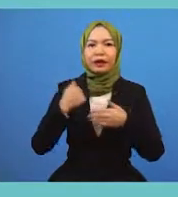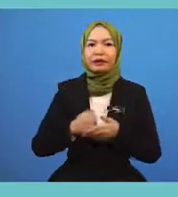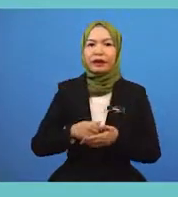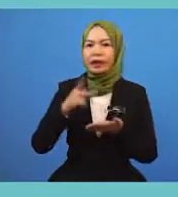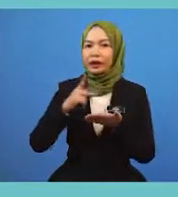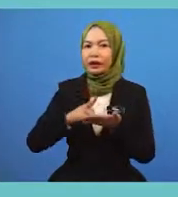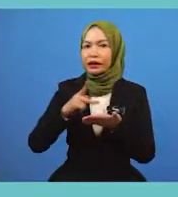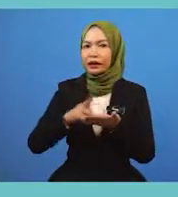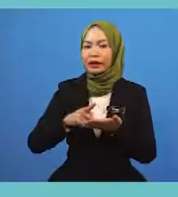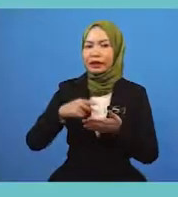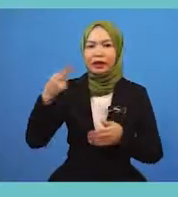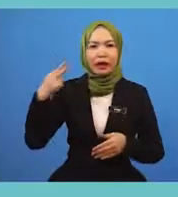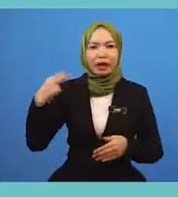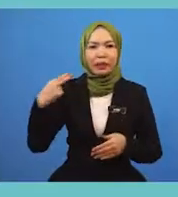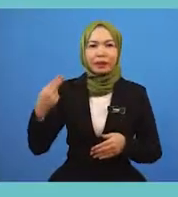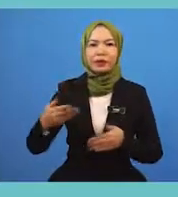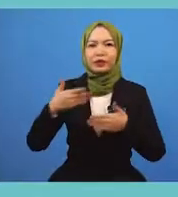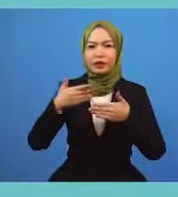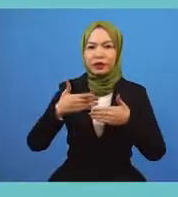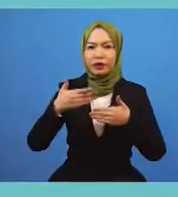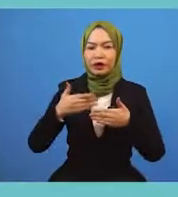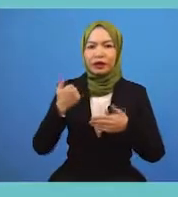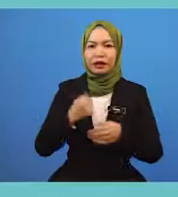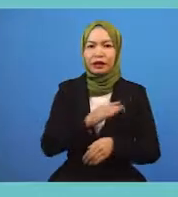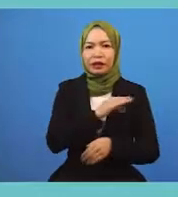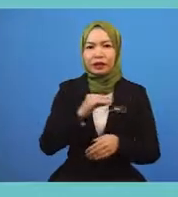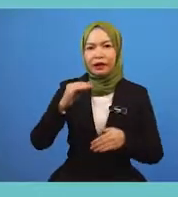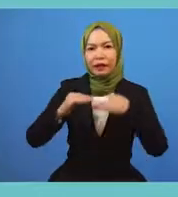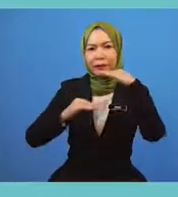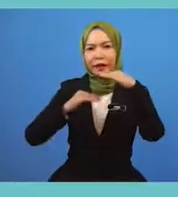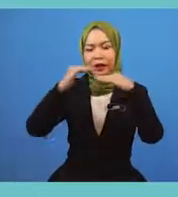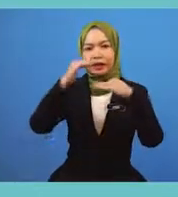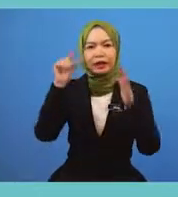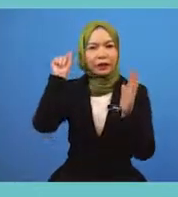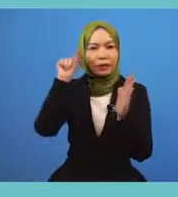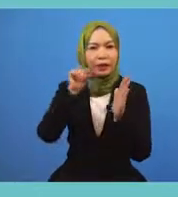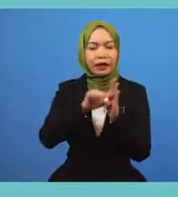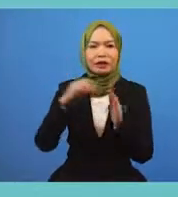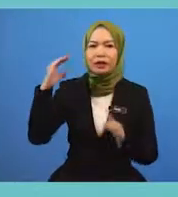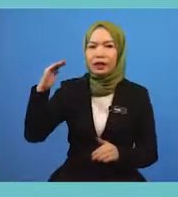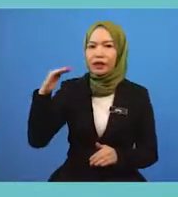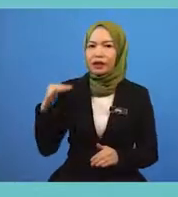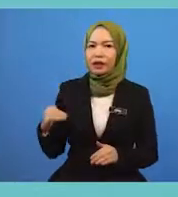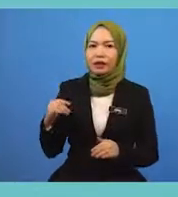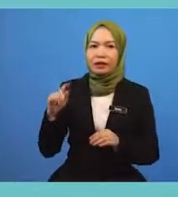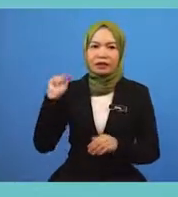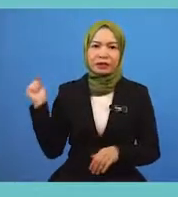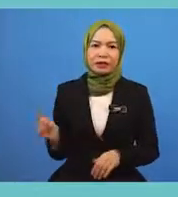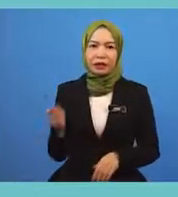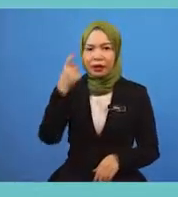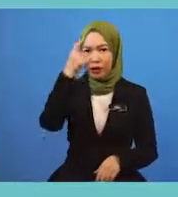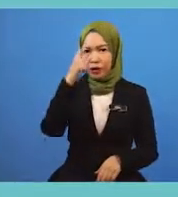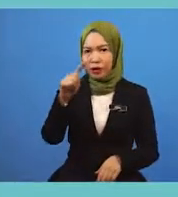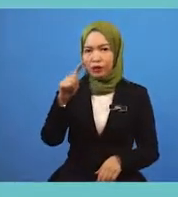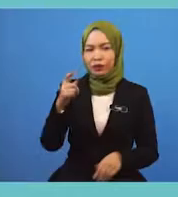haba penutralan dan membina gambar rajah aras tenaga untuk pelbagai